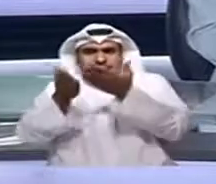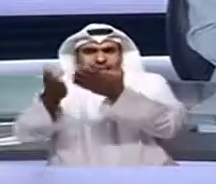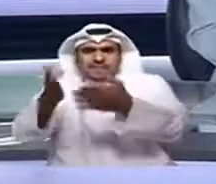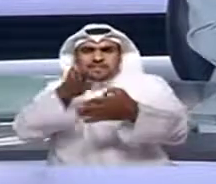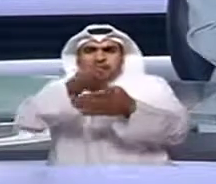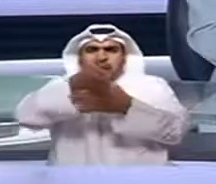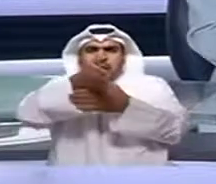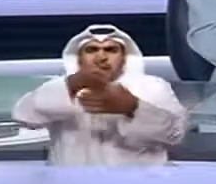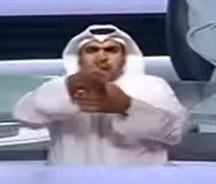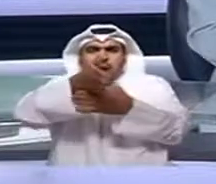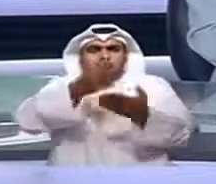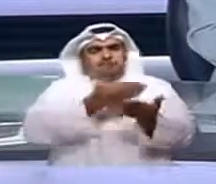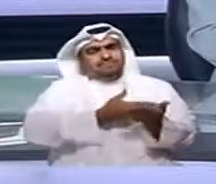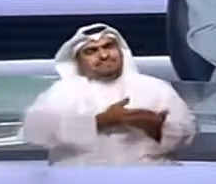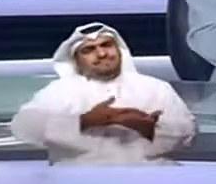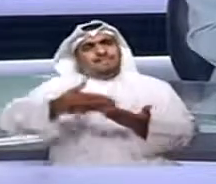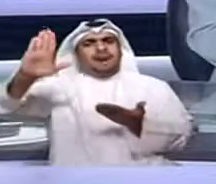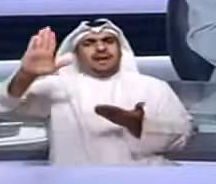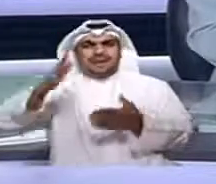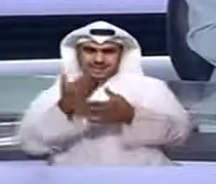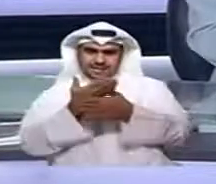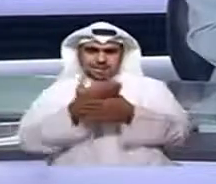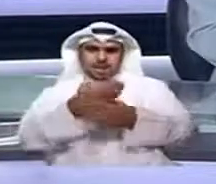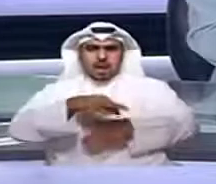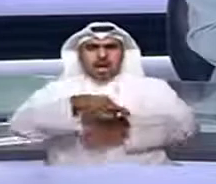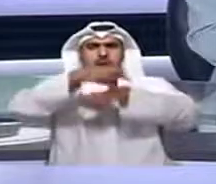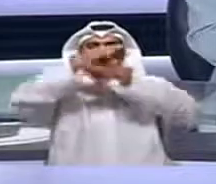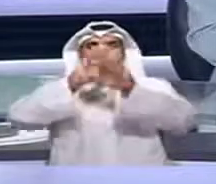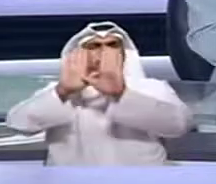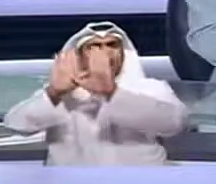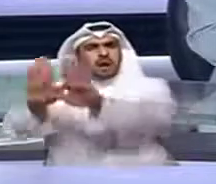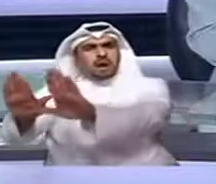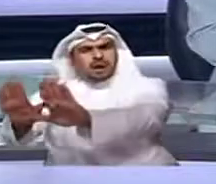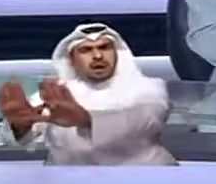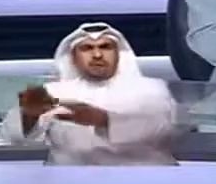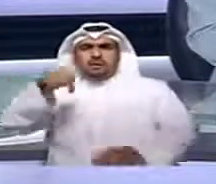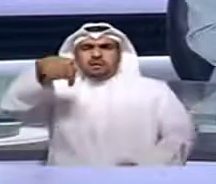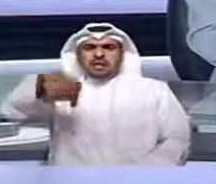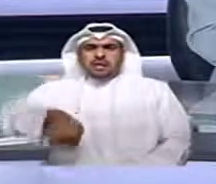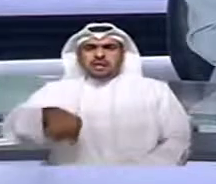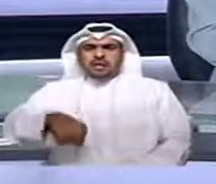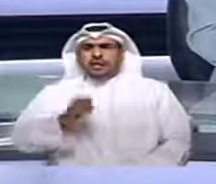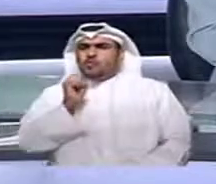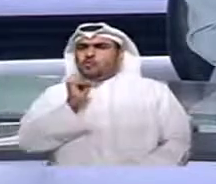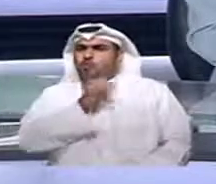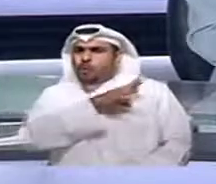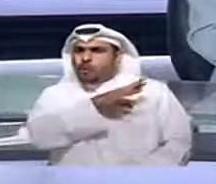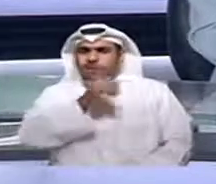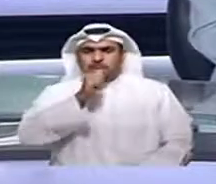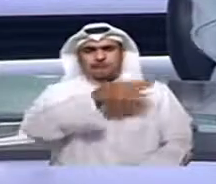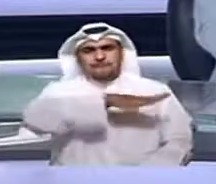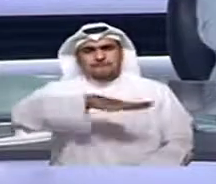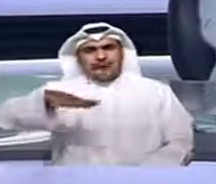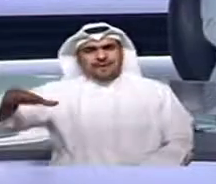عشيرج منذ فترة طويلة، الأمر الذي تسبب في حدوث تلوث بيئي